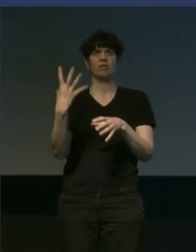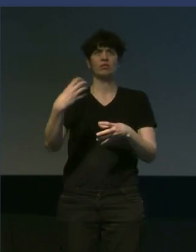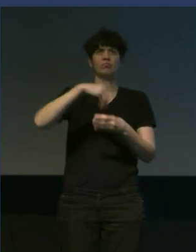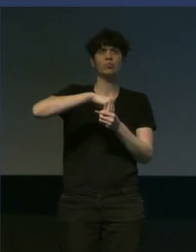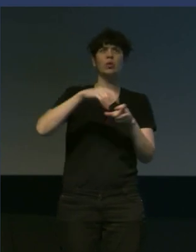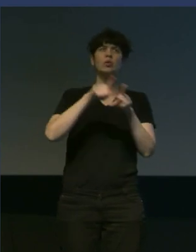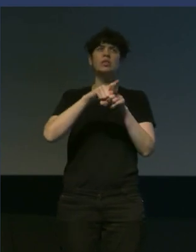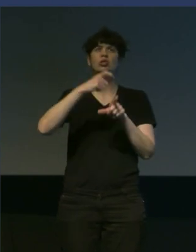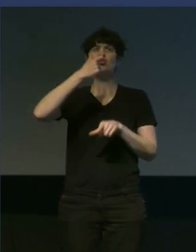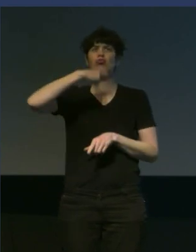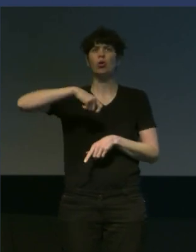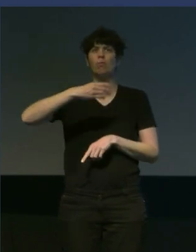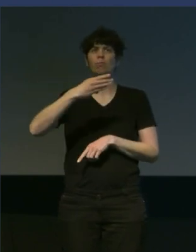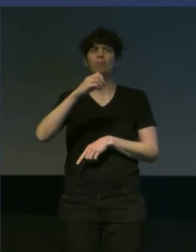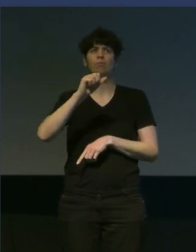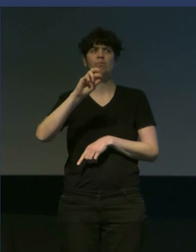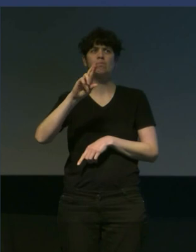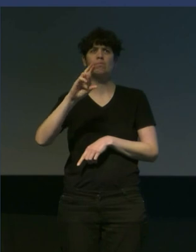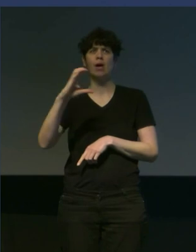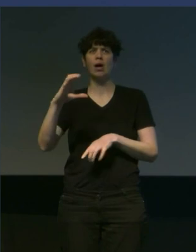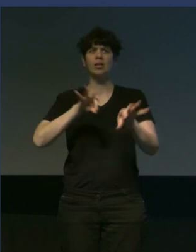Jean-Marc qui est en régie.